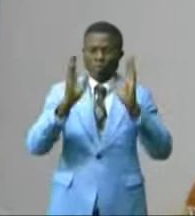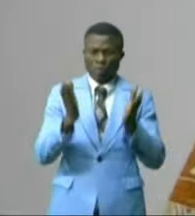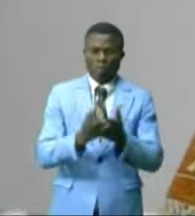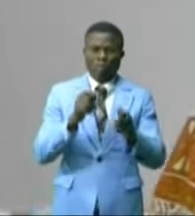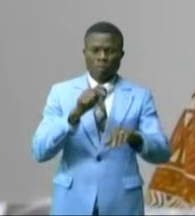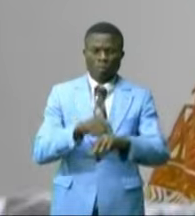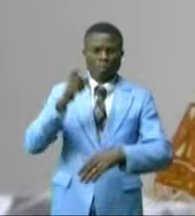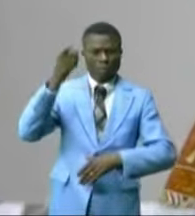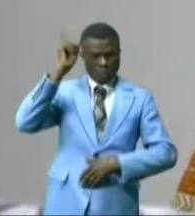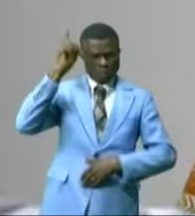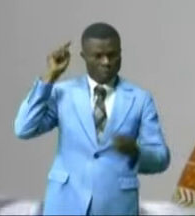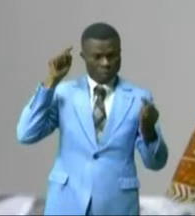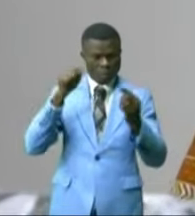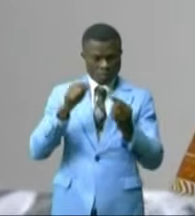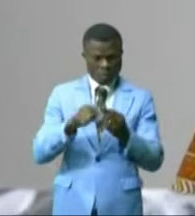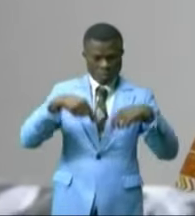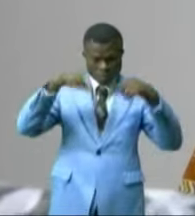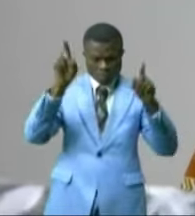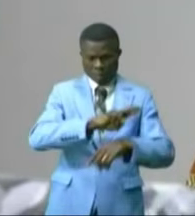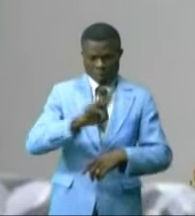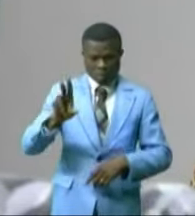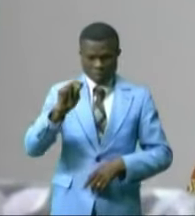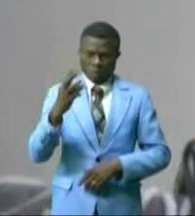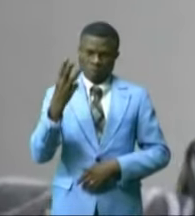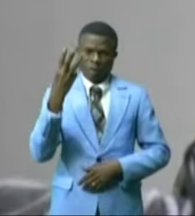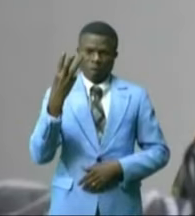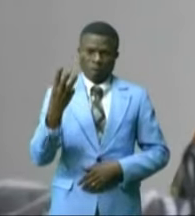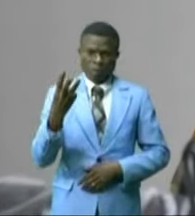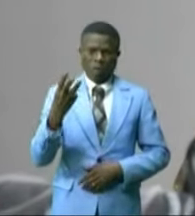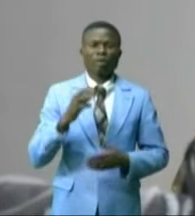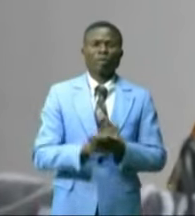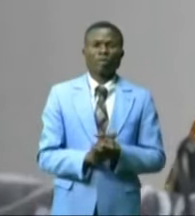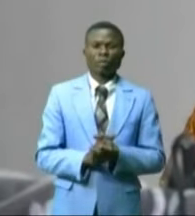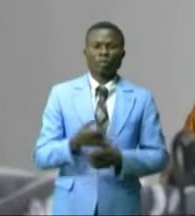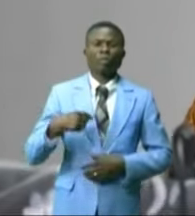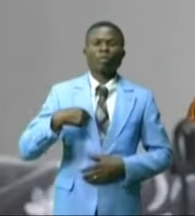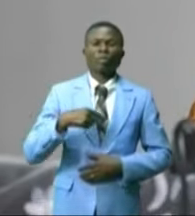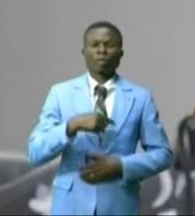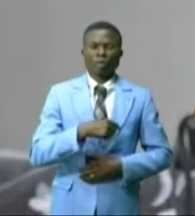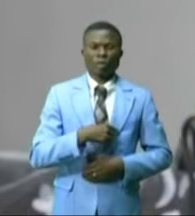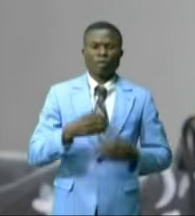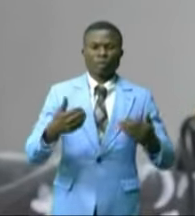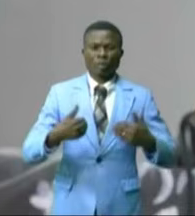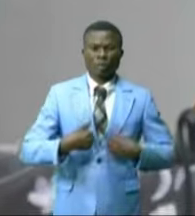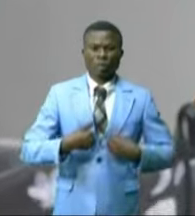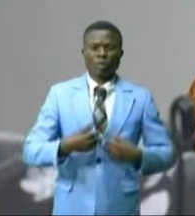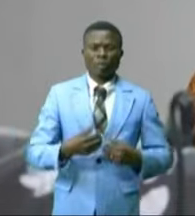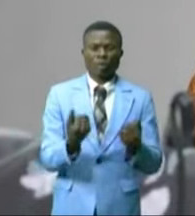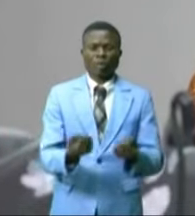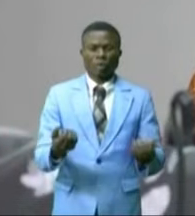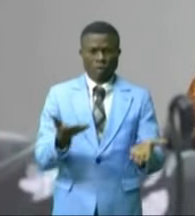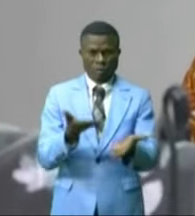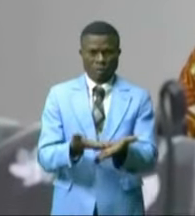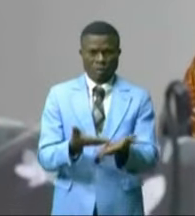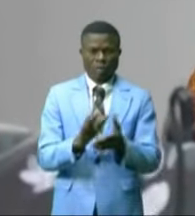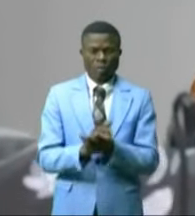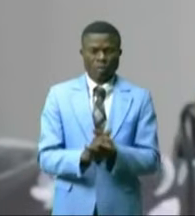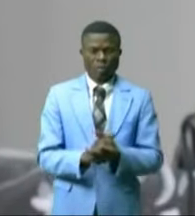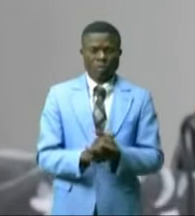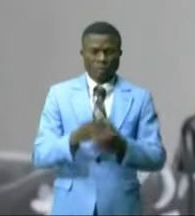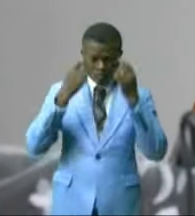temps jusqu'à cette année 2023. Nous avons, avec mes enfants,